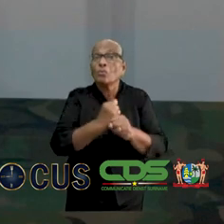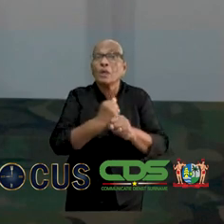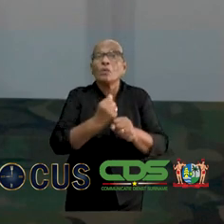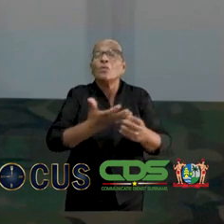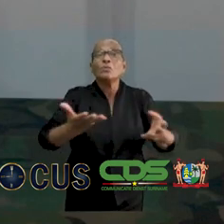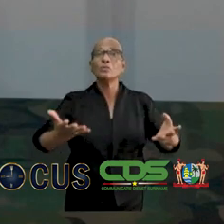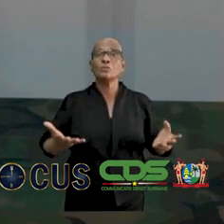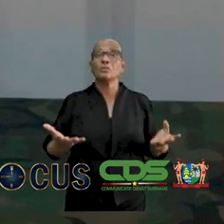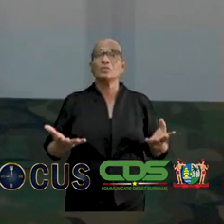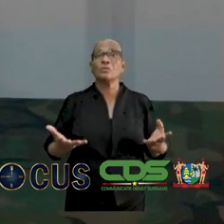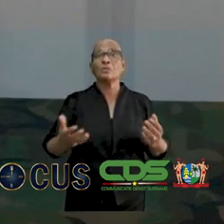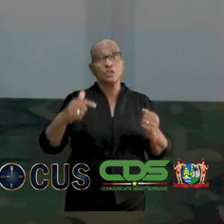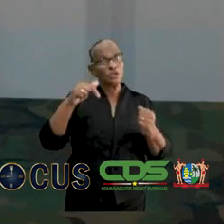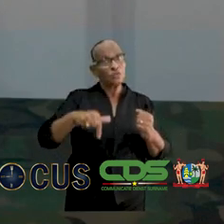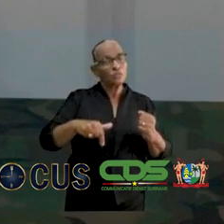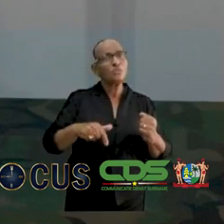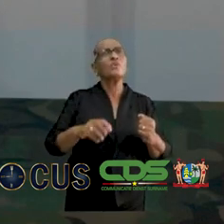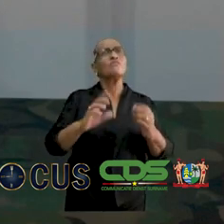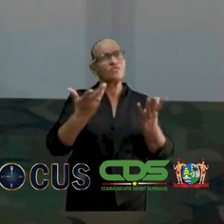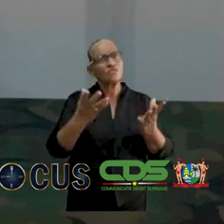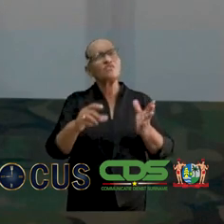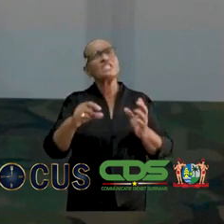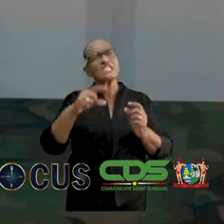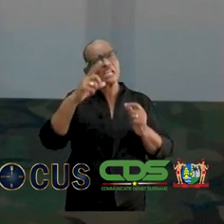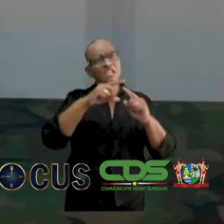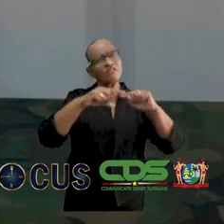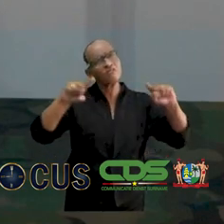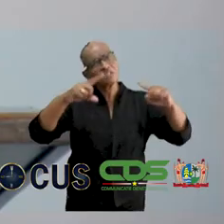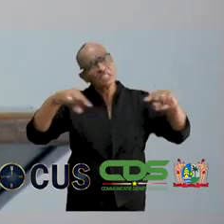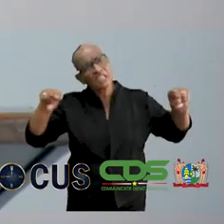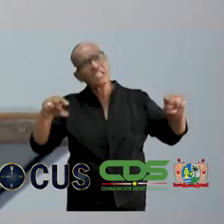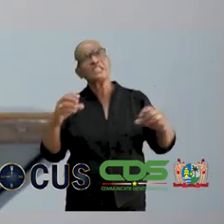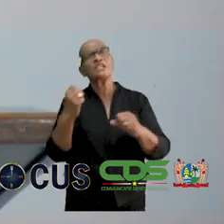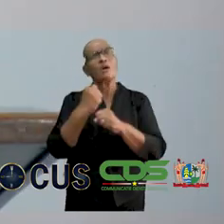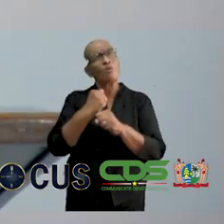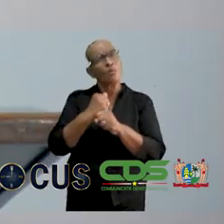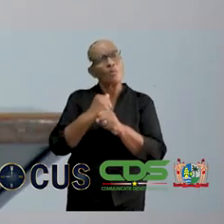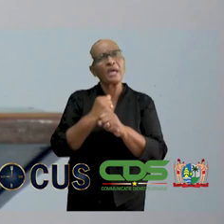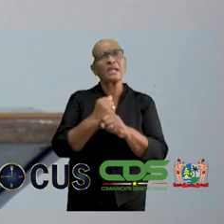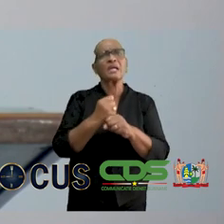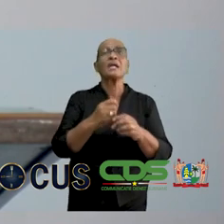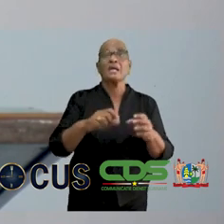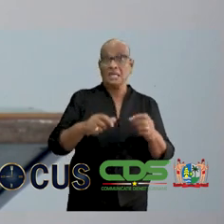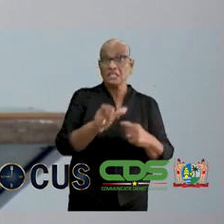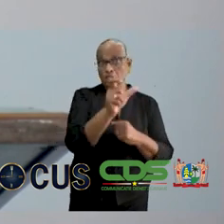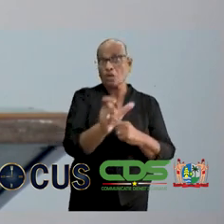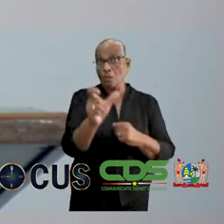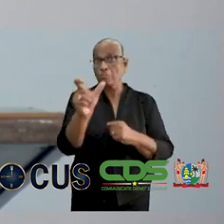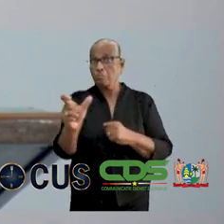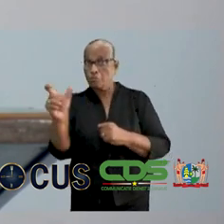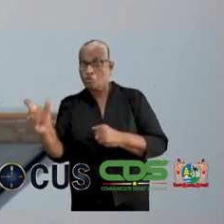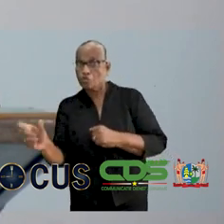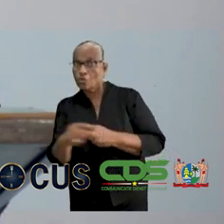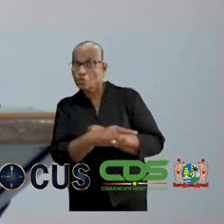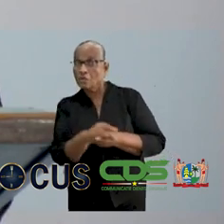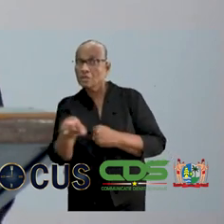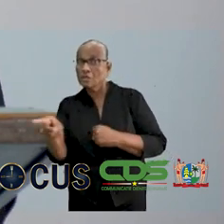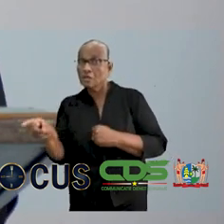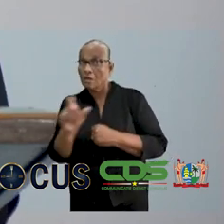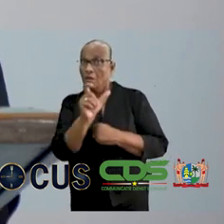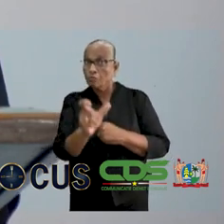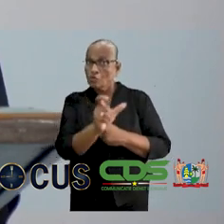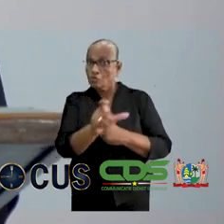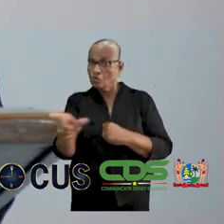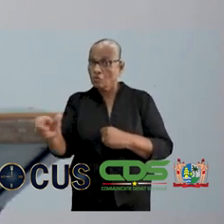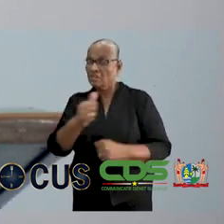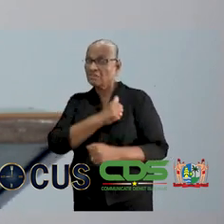En dat heeft drie componenten. Het eerste is personeel. De mate waarin het personeel van Defensie,